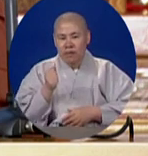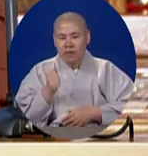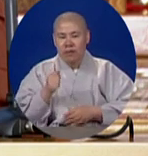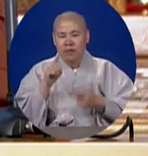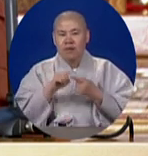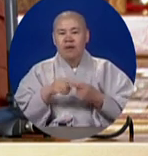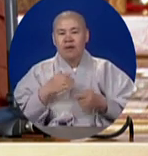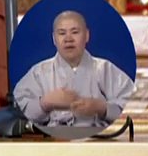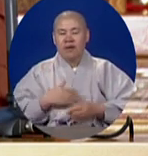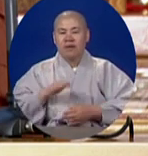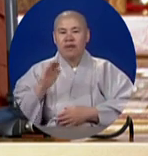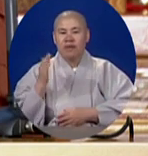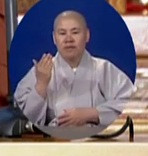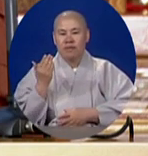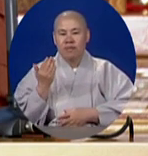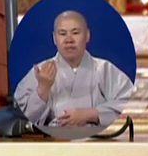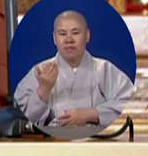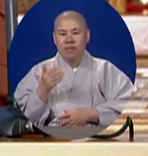이거지.